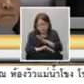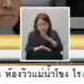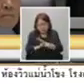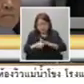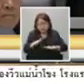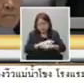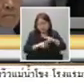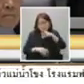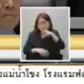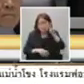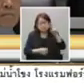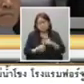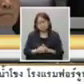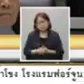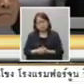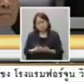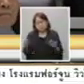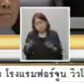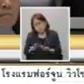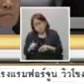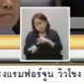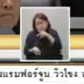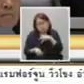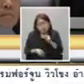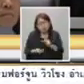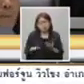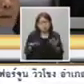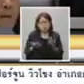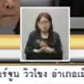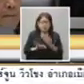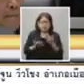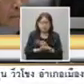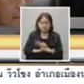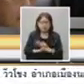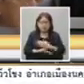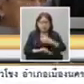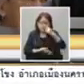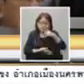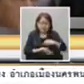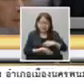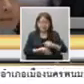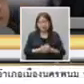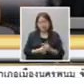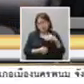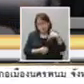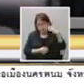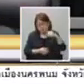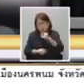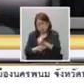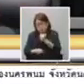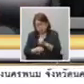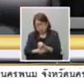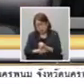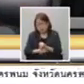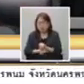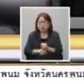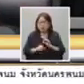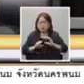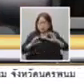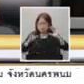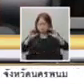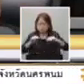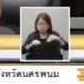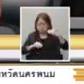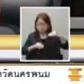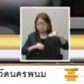านทั้งตัวเองทั้งลูกเป็นคนไทยนะครับต่อมาทำงานหรือรับราชการจนกระทั่งเติบ